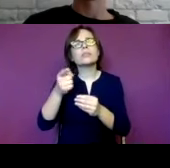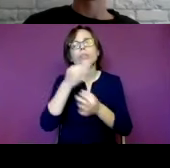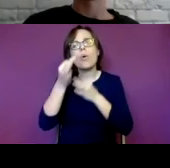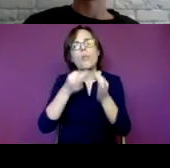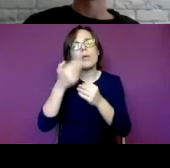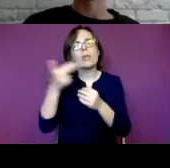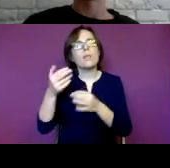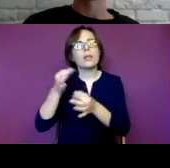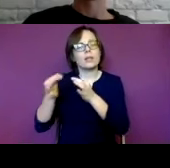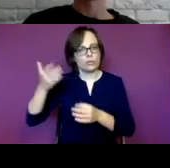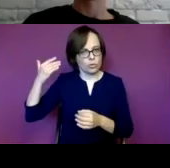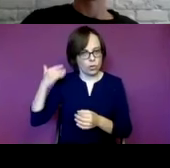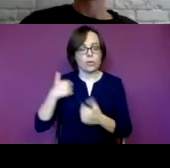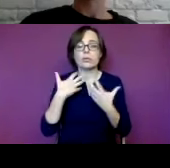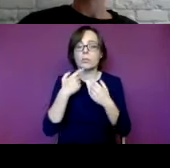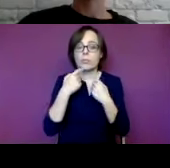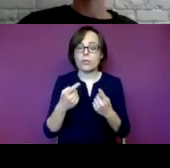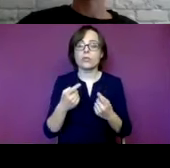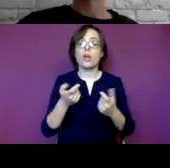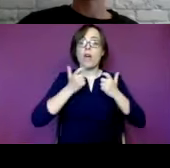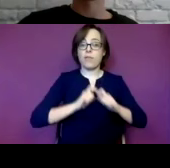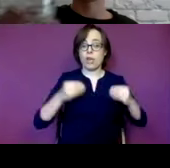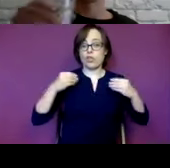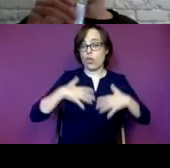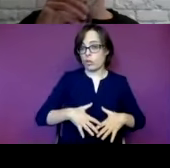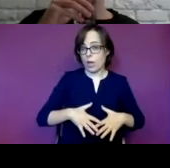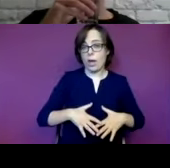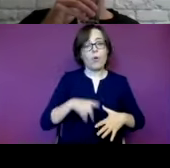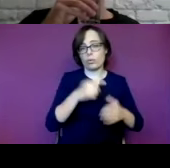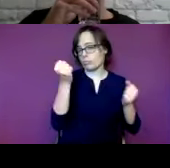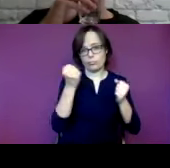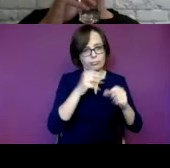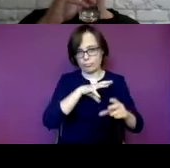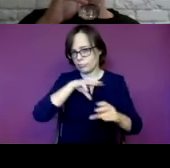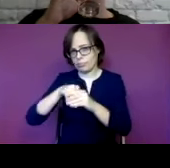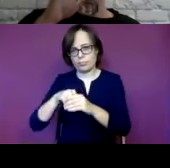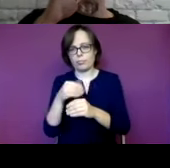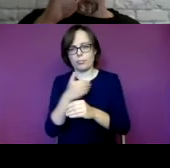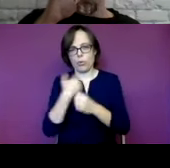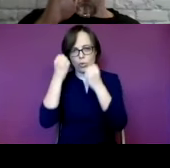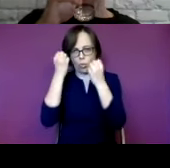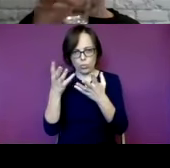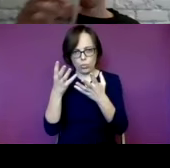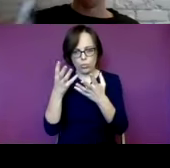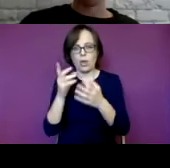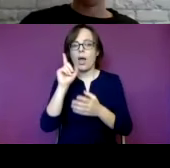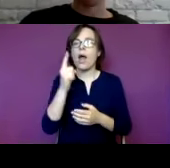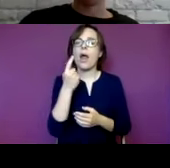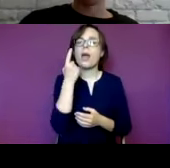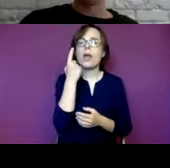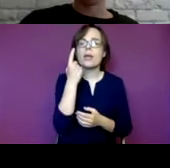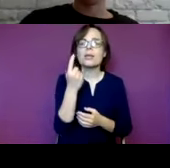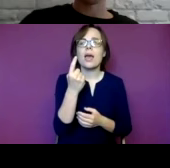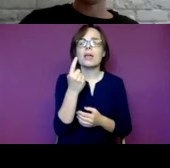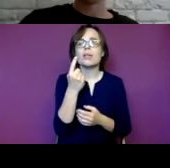jakby tożsamość wiejska jest wpisana, no, w wieki kultury polskiej, tylko że dzisiaj brakuje jednego ogniwa, którym była ta tożsamość